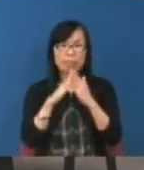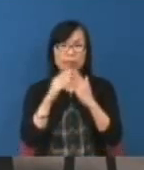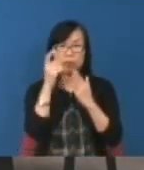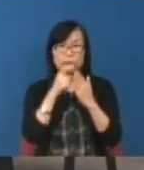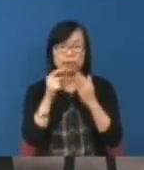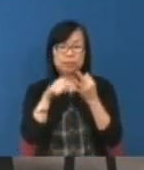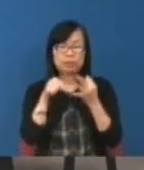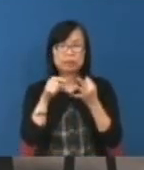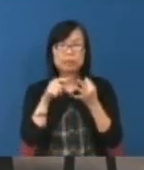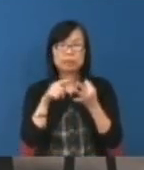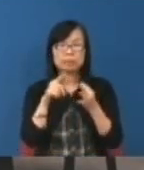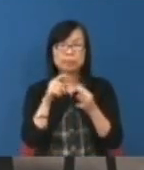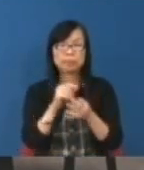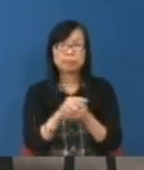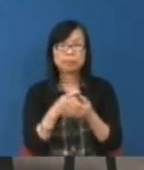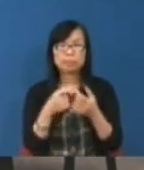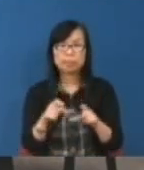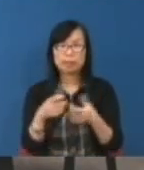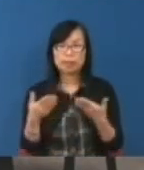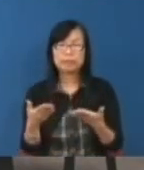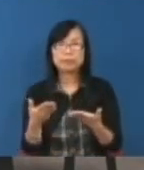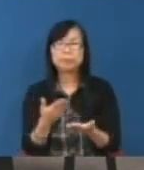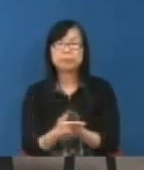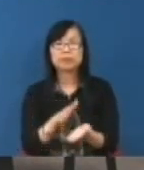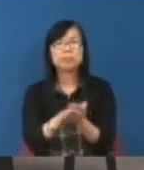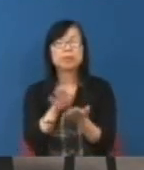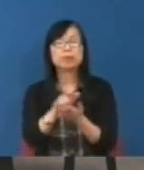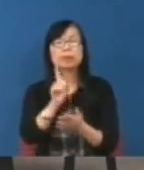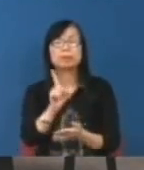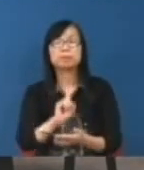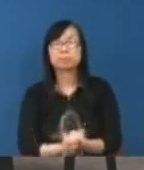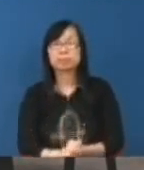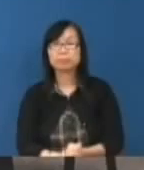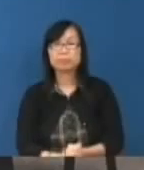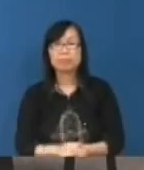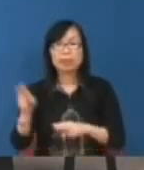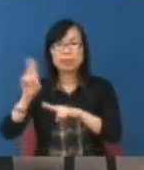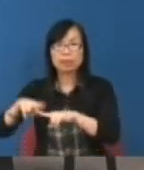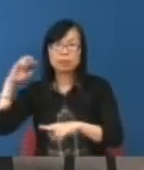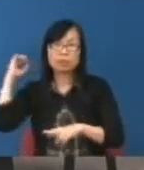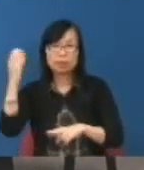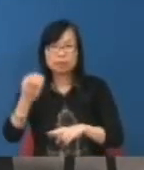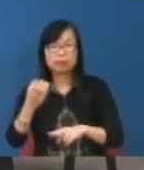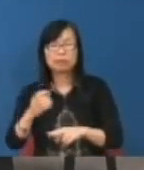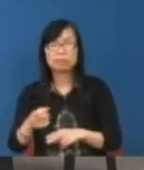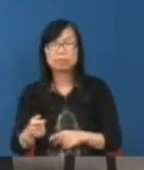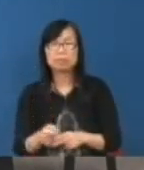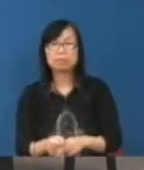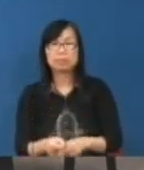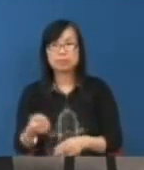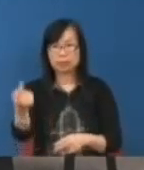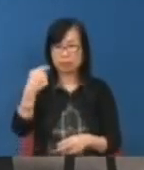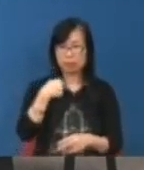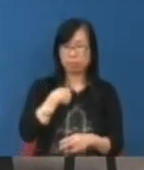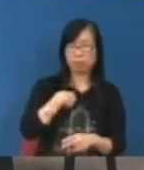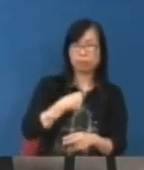登過一登，跟住即刻見光死，而家點取消啊？所以一帶落嚟嘅人都覺得係咁樣噶，你點解要嚟我嗰度